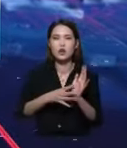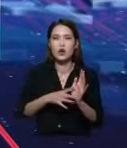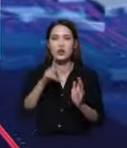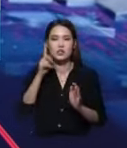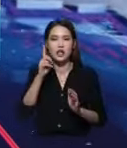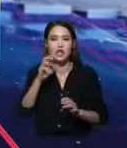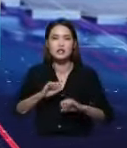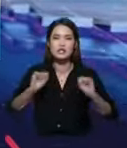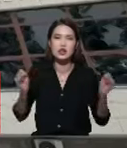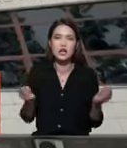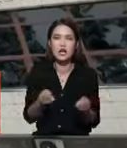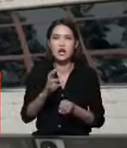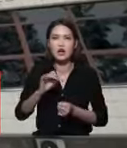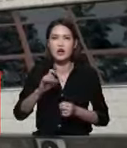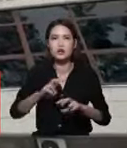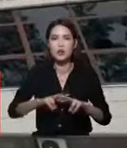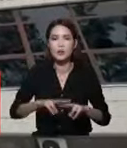аязда сарайға қамап тастаған.